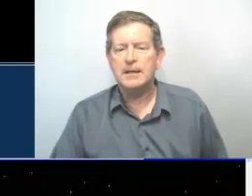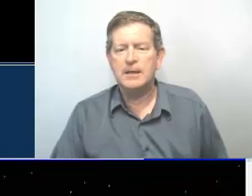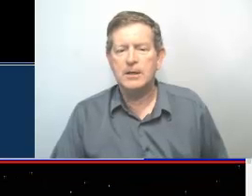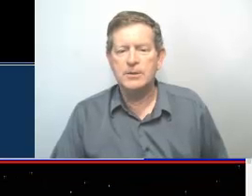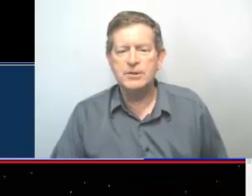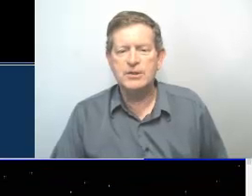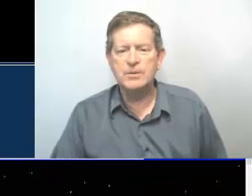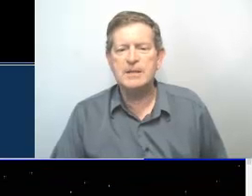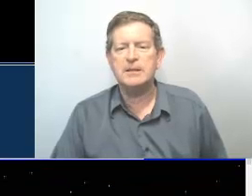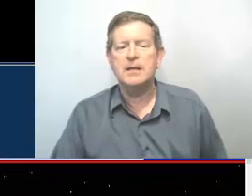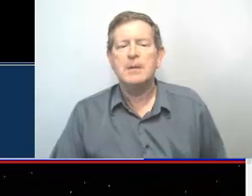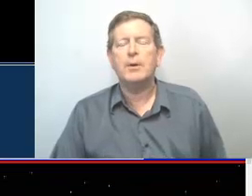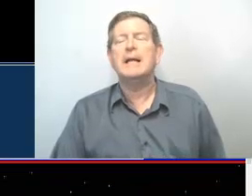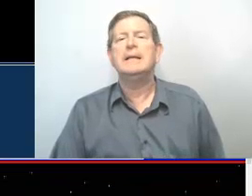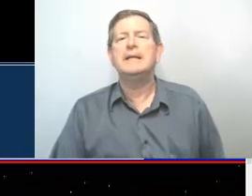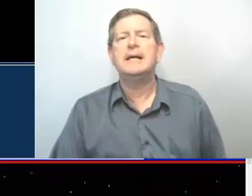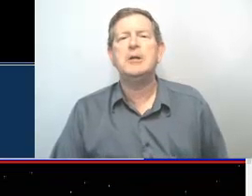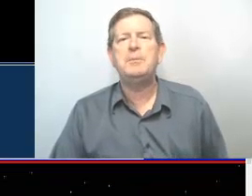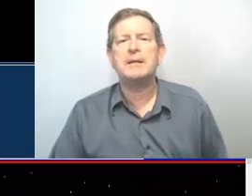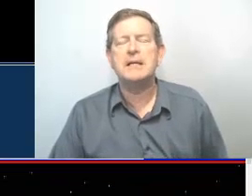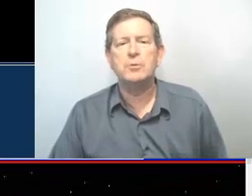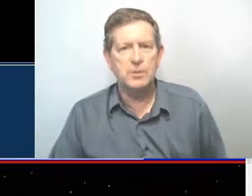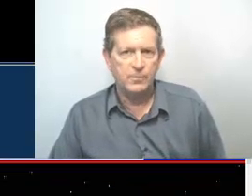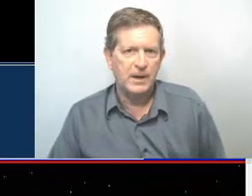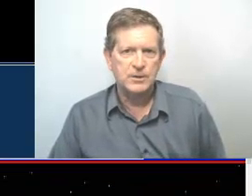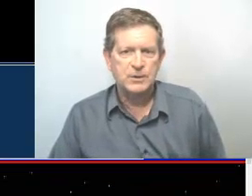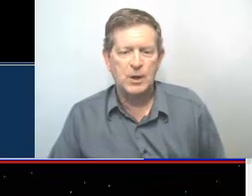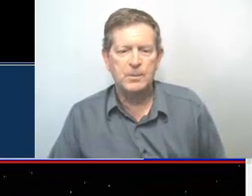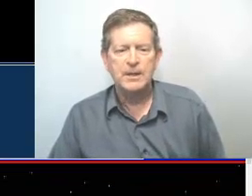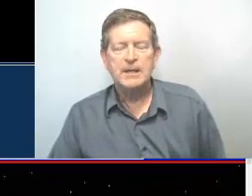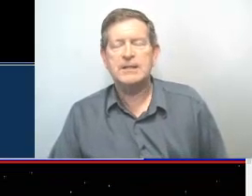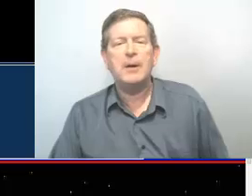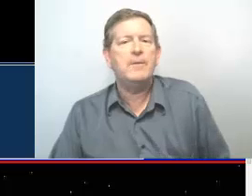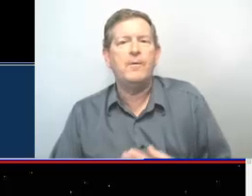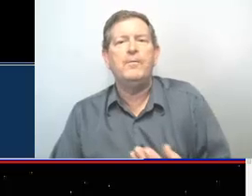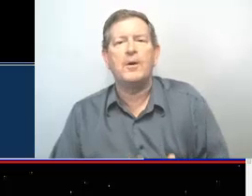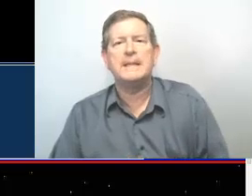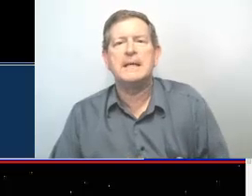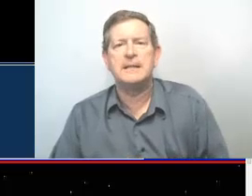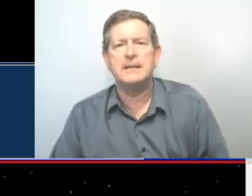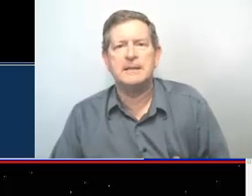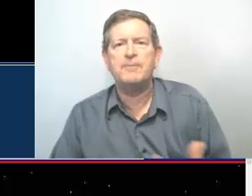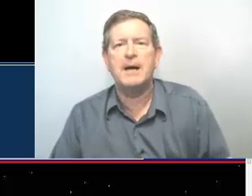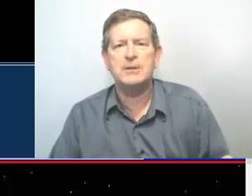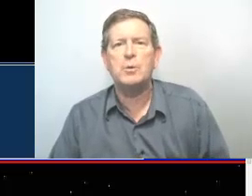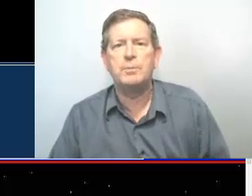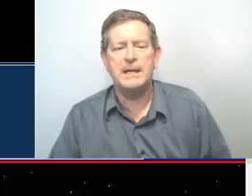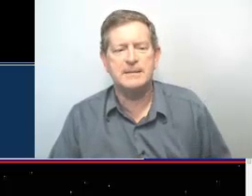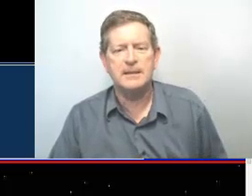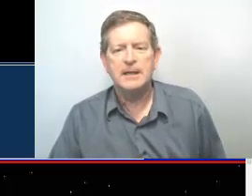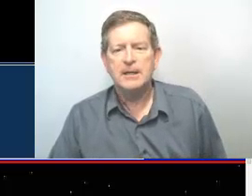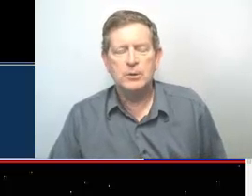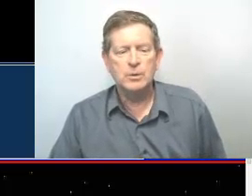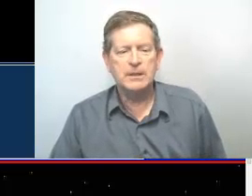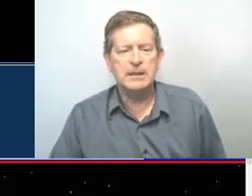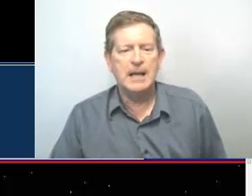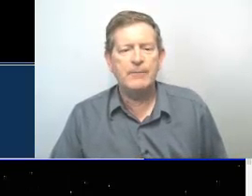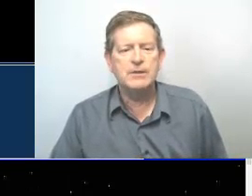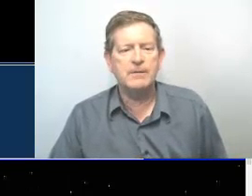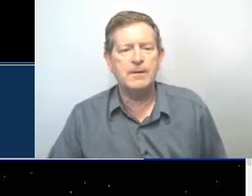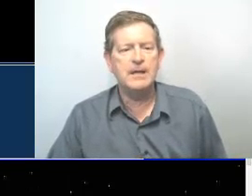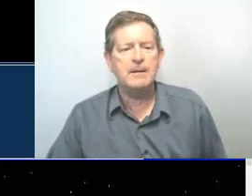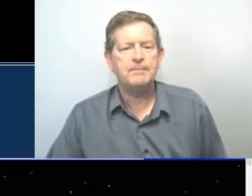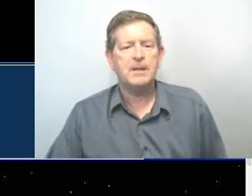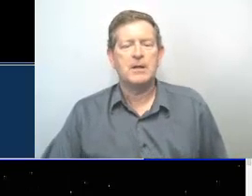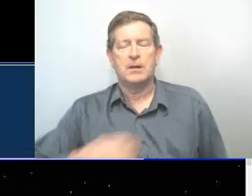leçon. Ensuite, bon, la dernière partie que nous allons voir ensemble, c'est là où il faut former des phrases complètes. Donc